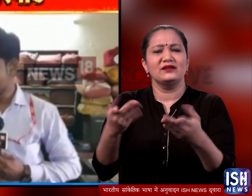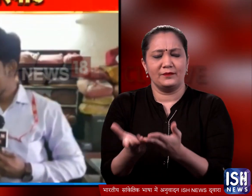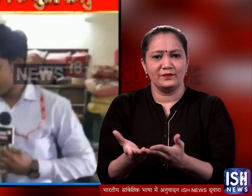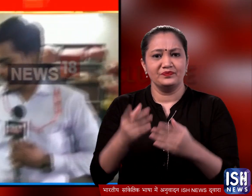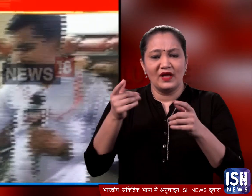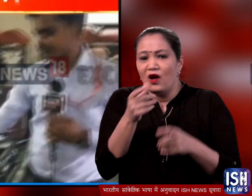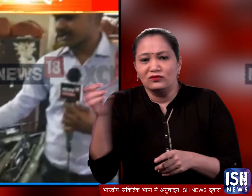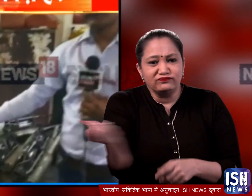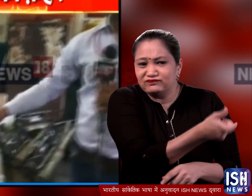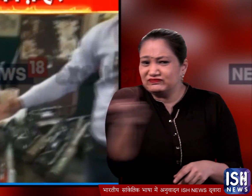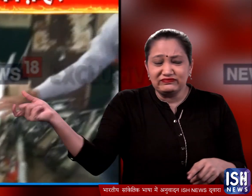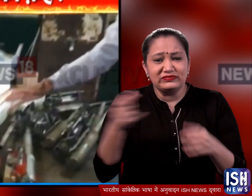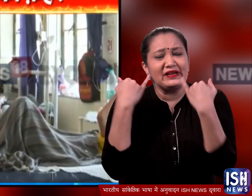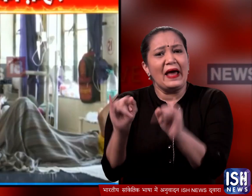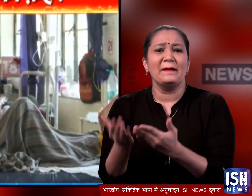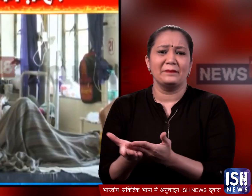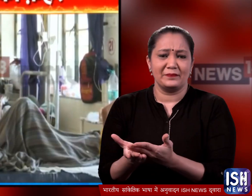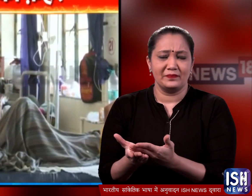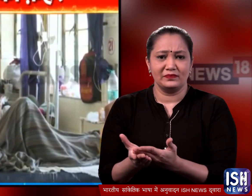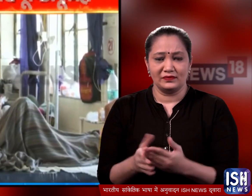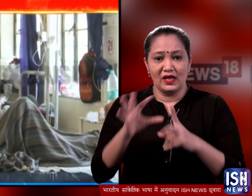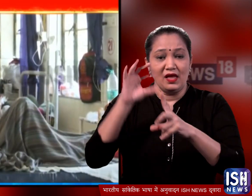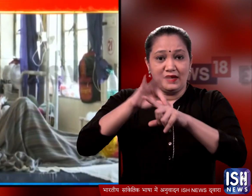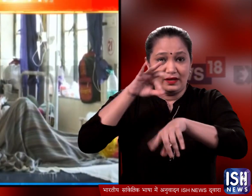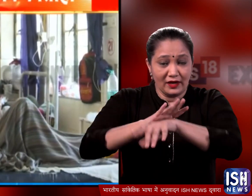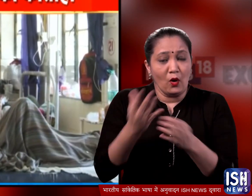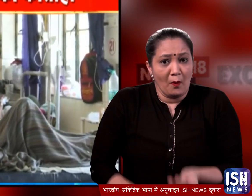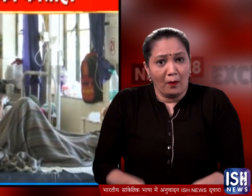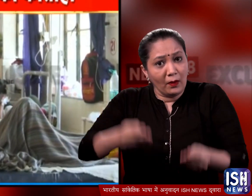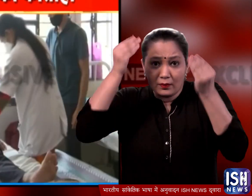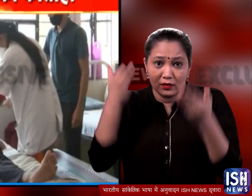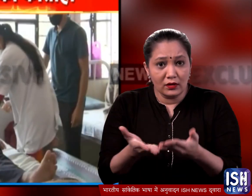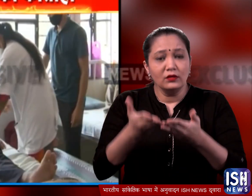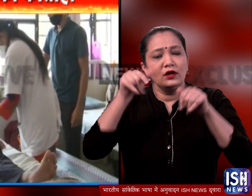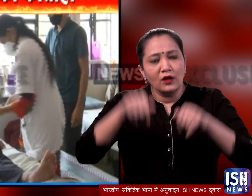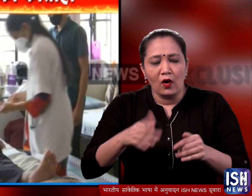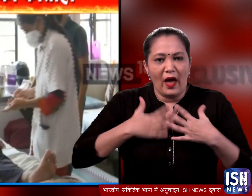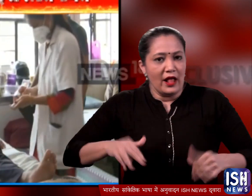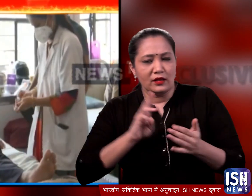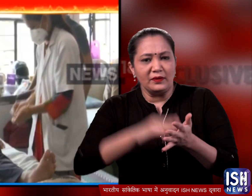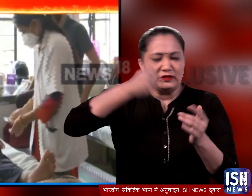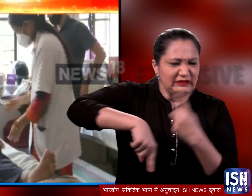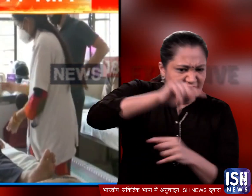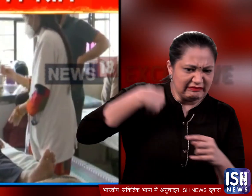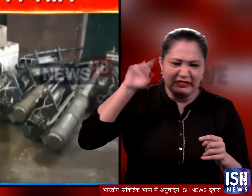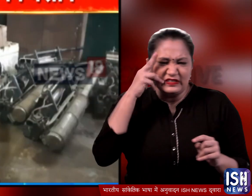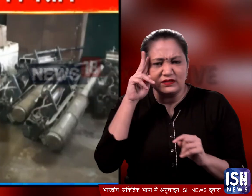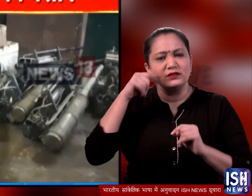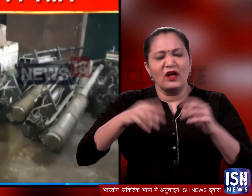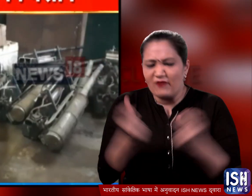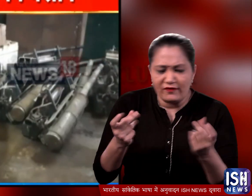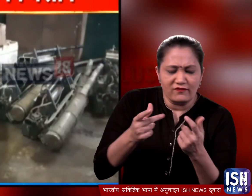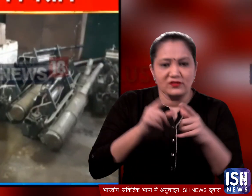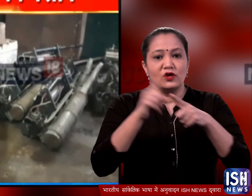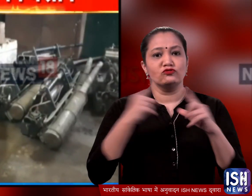फॉगिंग की, वो खराब अवस्था में पड़ी हुई हैं। जब डेंगू के बढ़ते मामलों ने तूल पकड़ लिया, तब स्वास्थ्य विभाग की नींद टूटी और